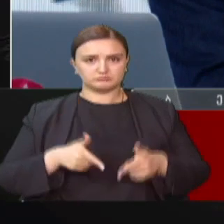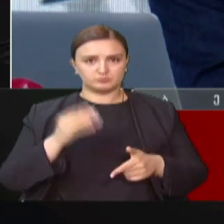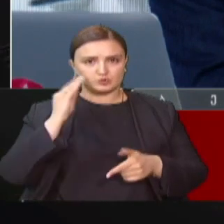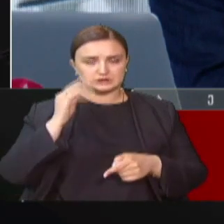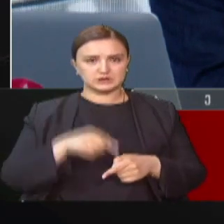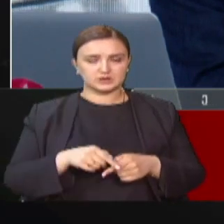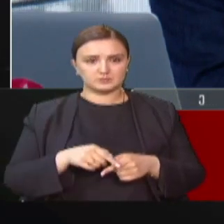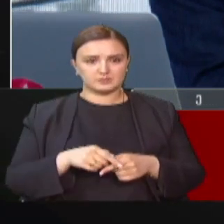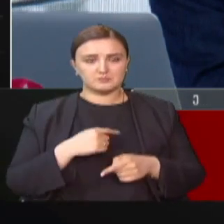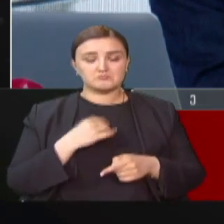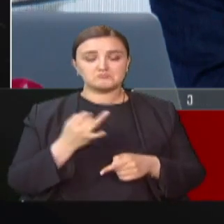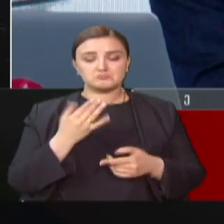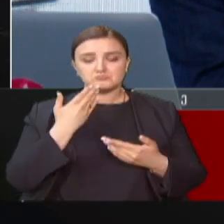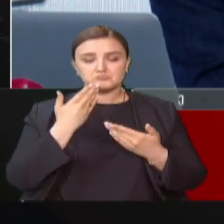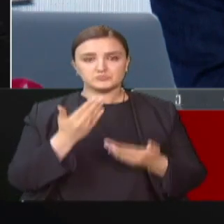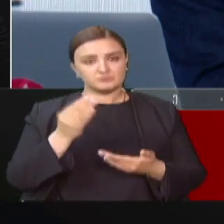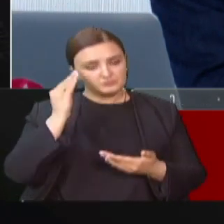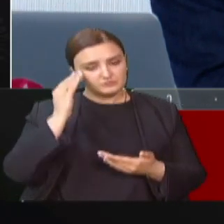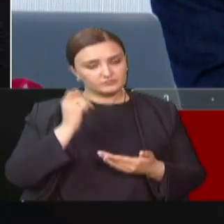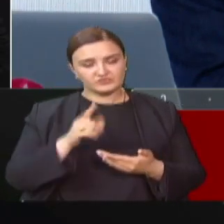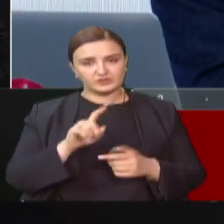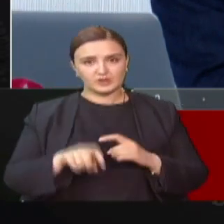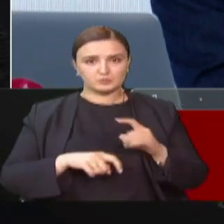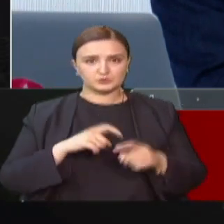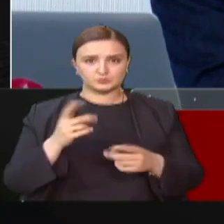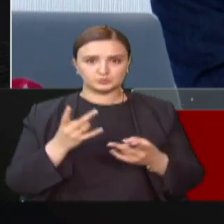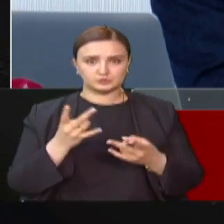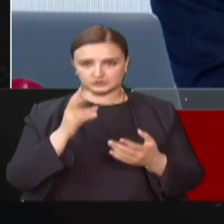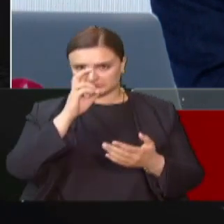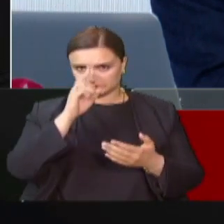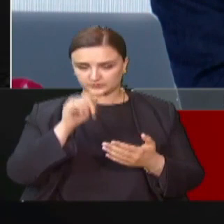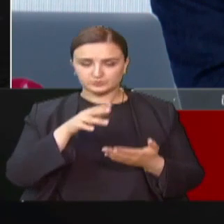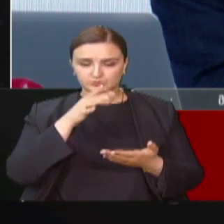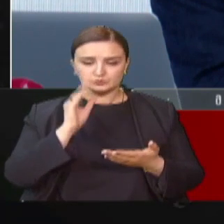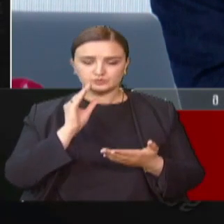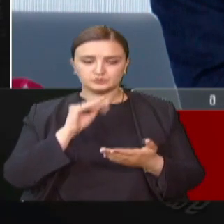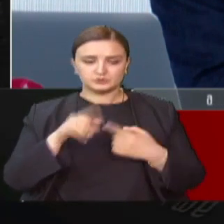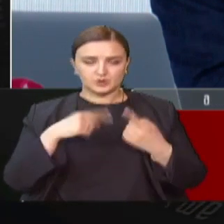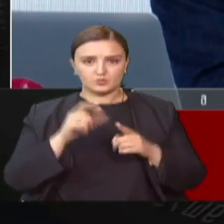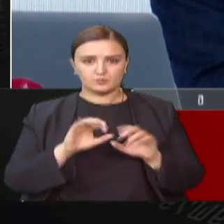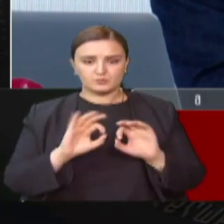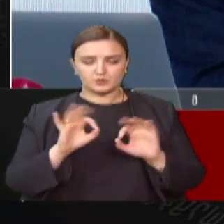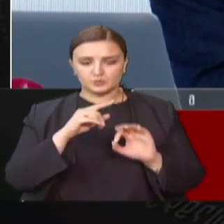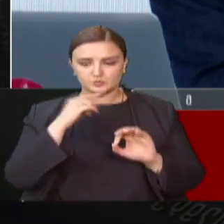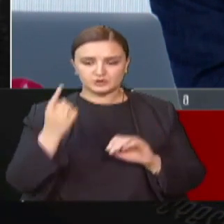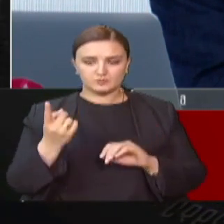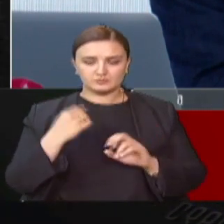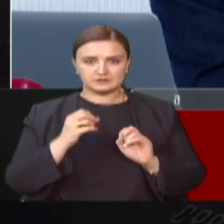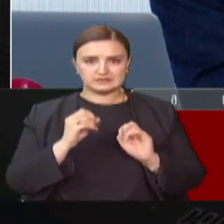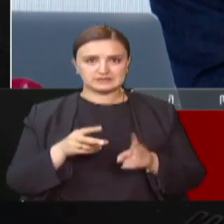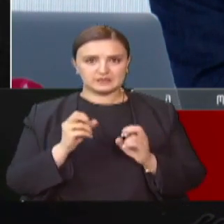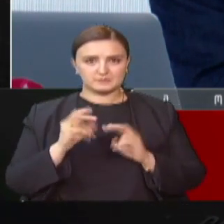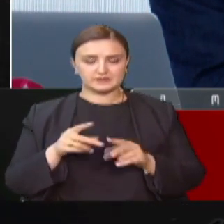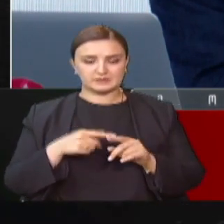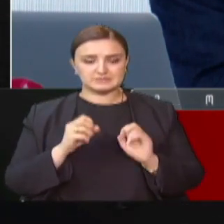მოსაზრებას. მაინტერესებს თქვენი შეფასება, რა ნაბიჯები უნდა გადადგას სახელმწიფო მაშინ, როდესაც საუბარი არის რუსეთიდან მომდინარე საფრთხეებზე